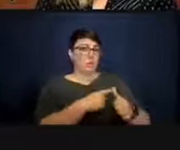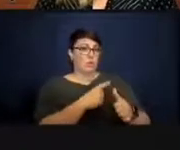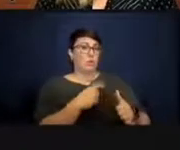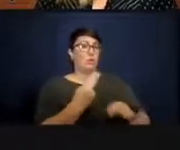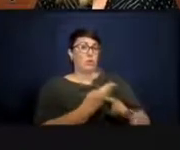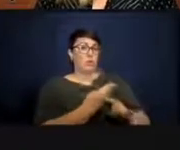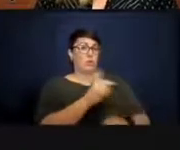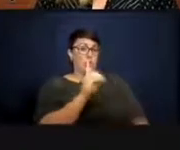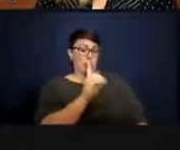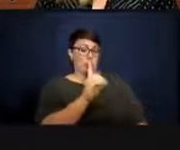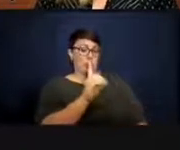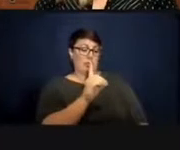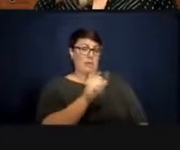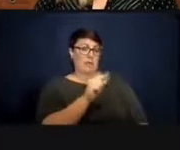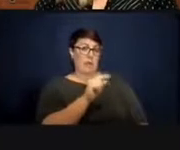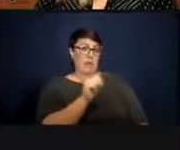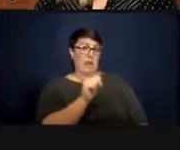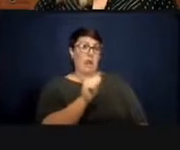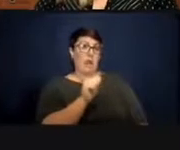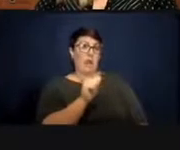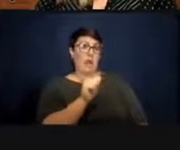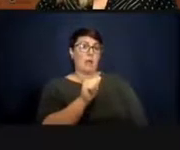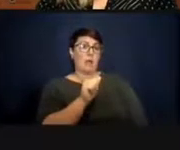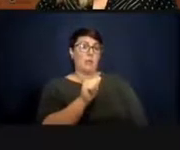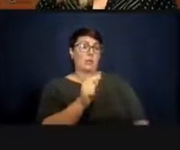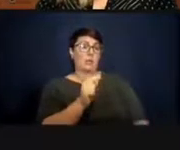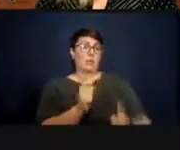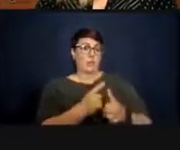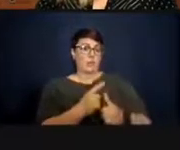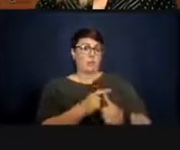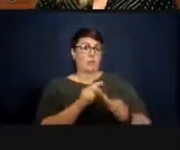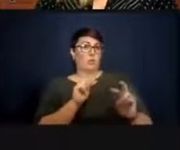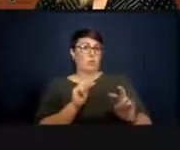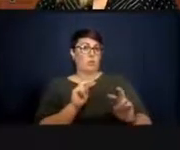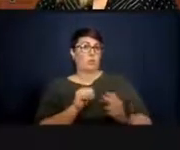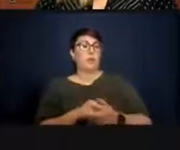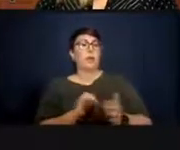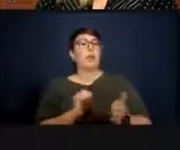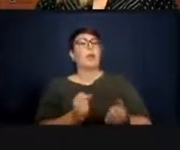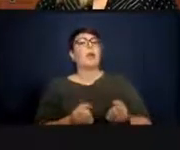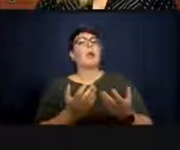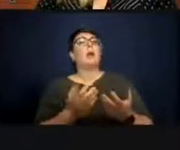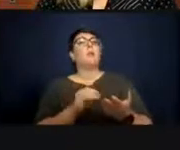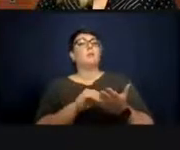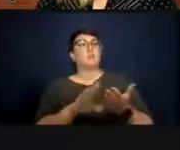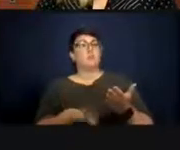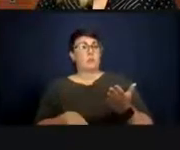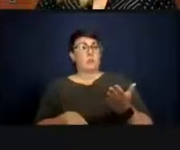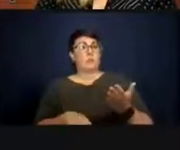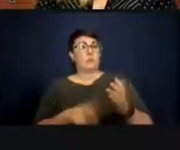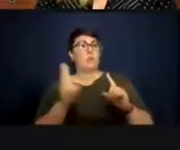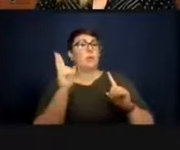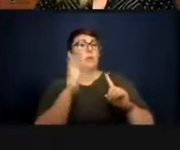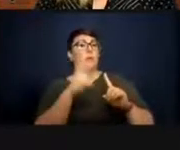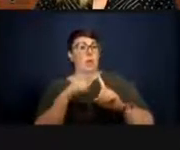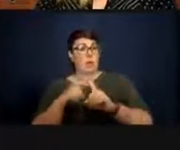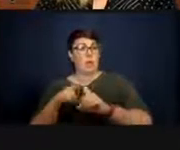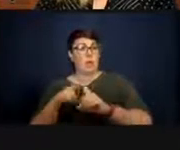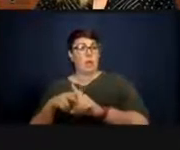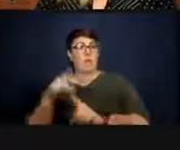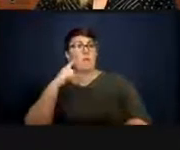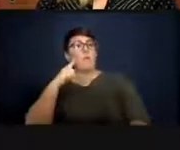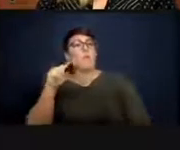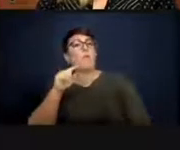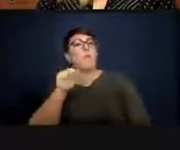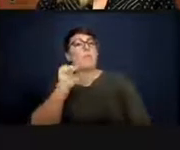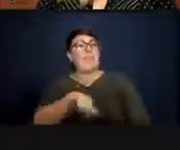kwa hatuna data ya kufaulisha hili. Kile ambacho tunaangalia ni wanafunzi